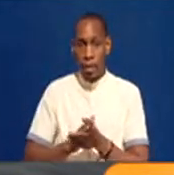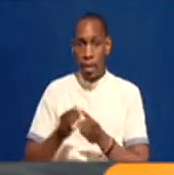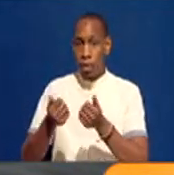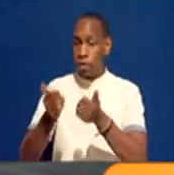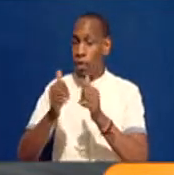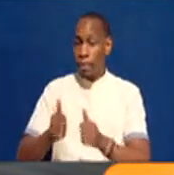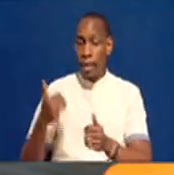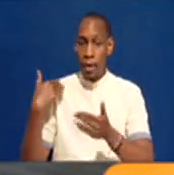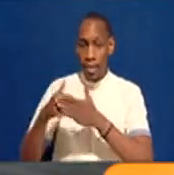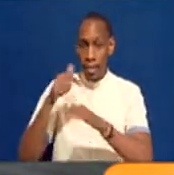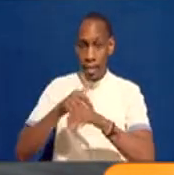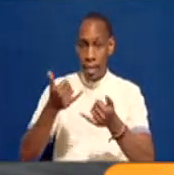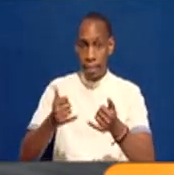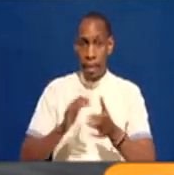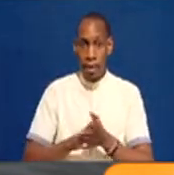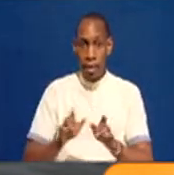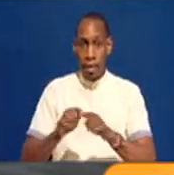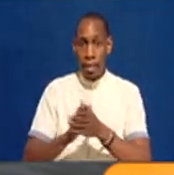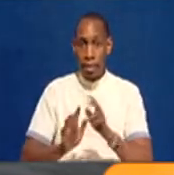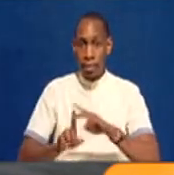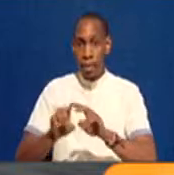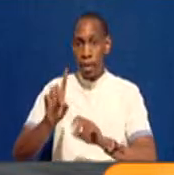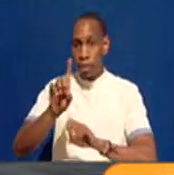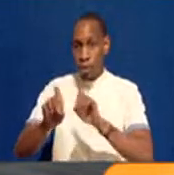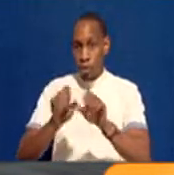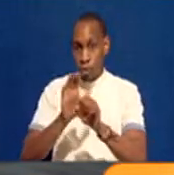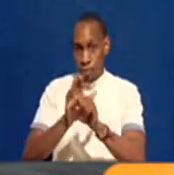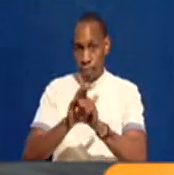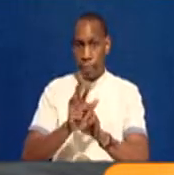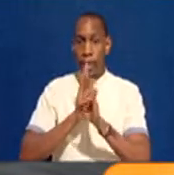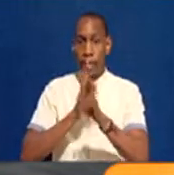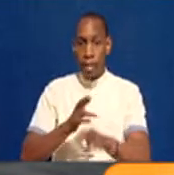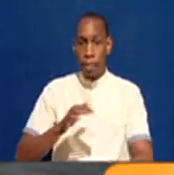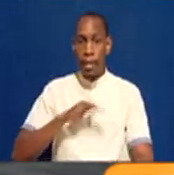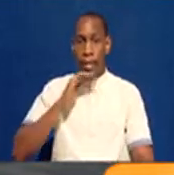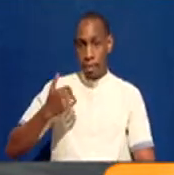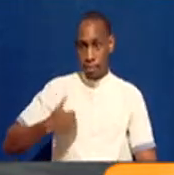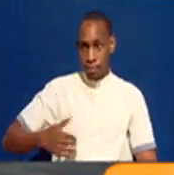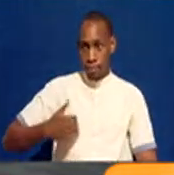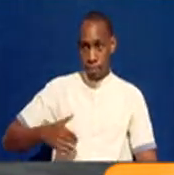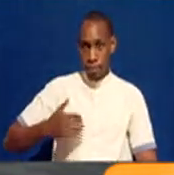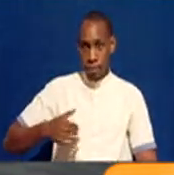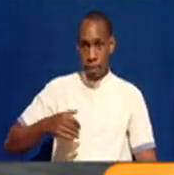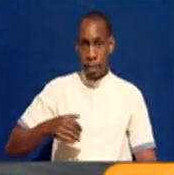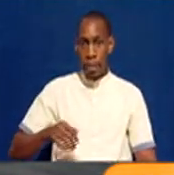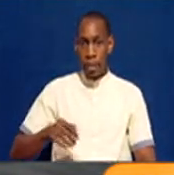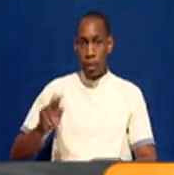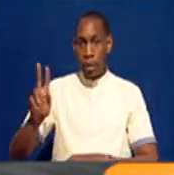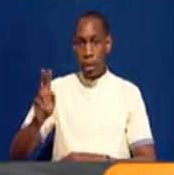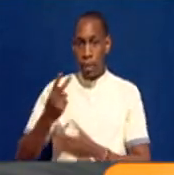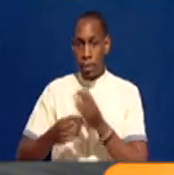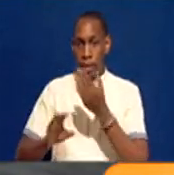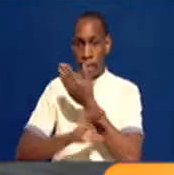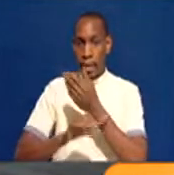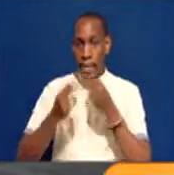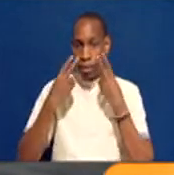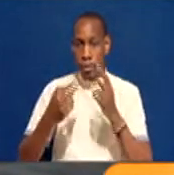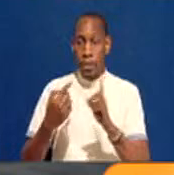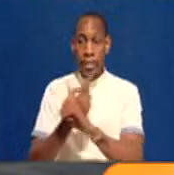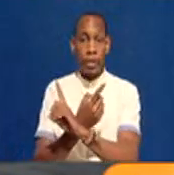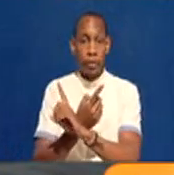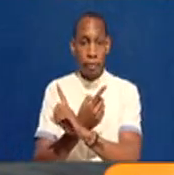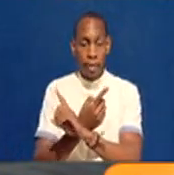hakijatatuliwa hadi sasa, licha ya kuzua maswali mengi. Ripoti za upasuaji wa maiti kutoka Pakistan na Kenya zilionekana